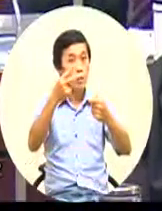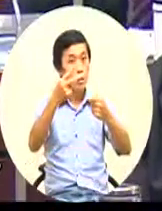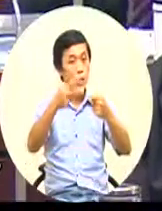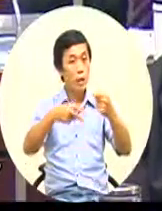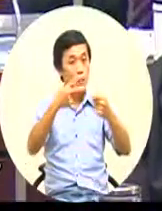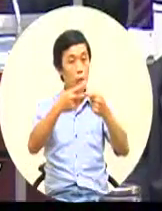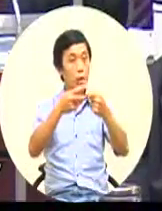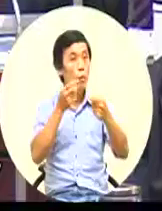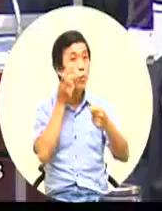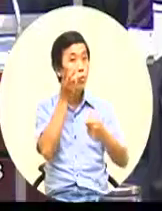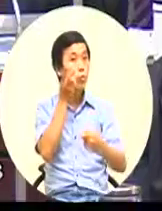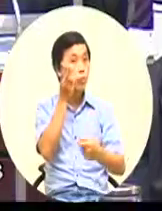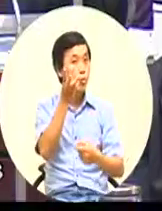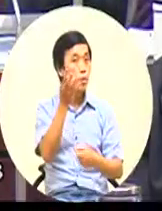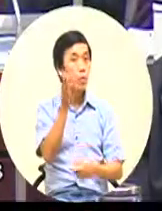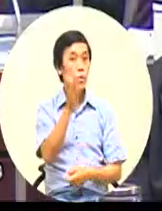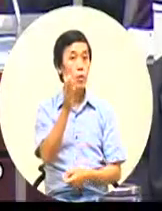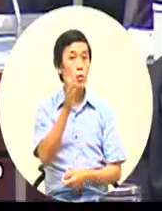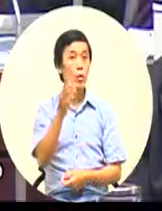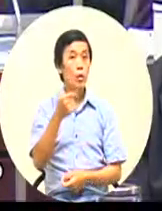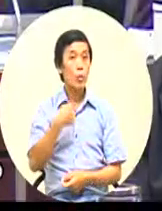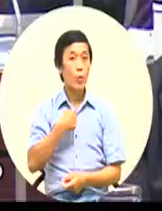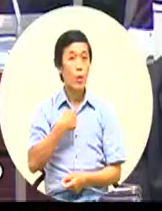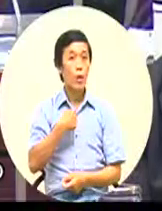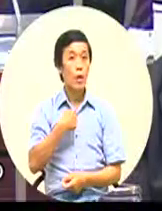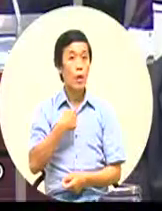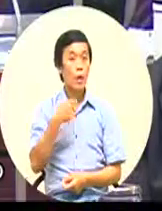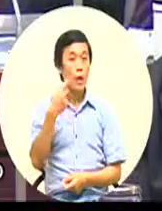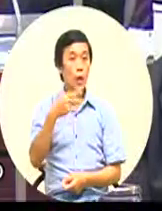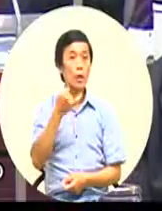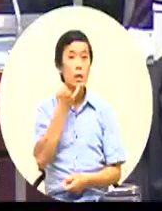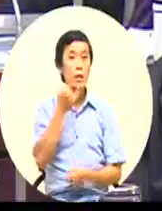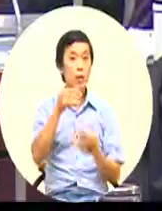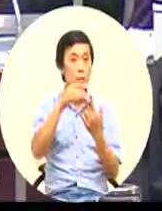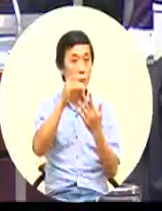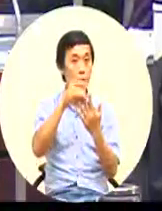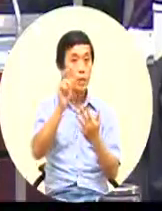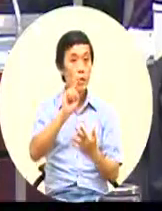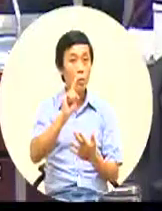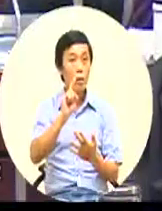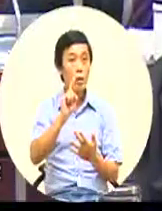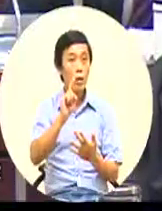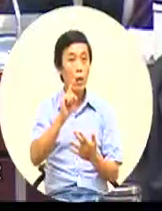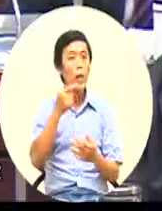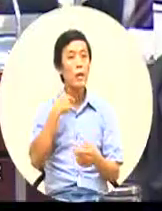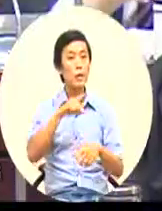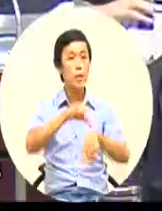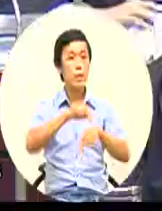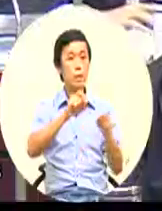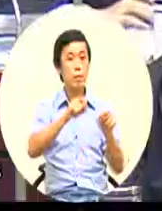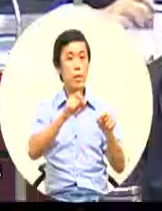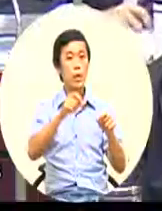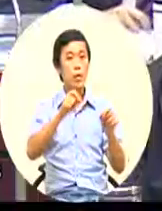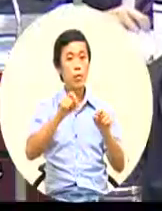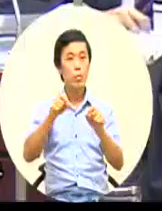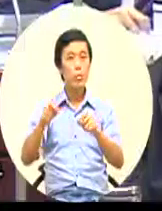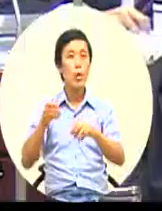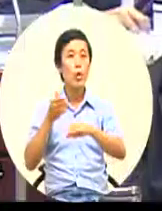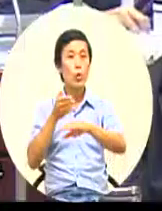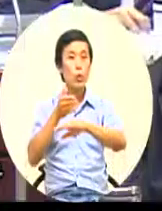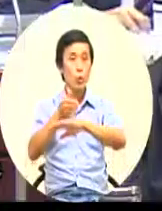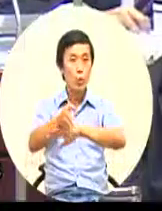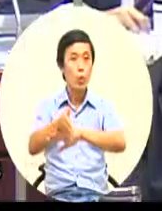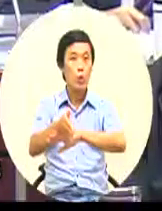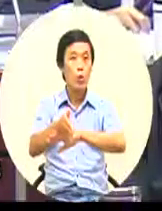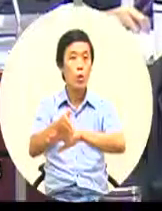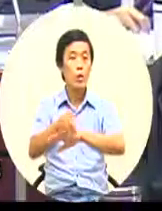两三个月，我嘛会使选择，就是安尼论得过啊，卖做仰望，